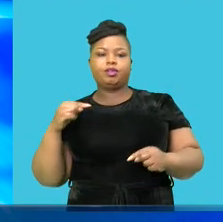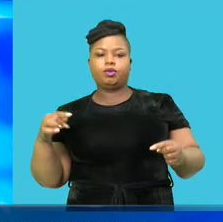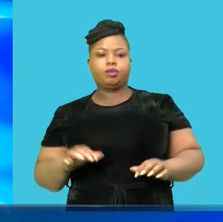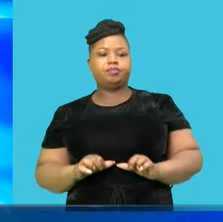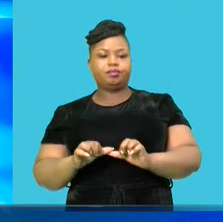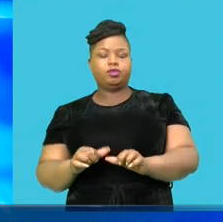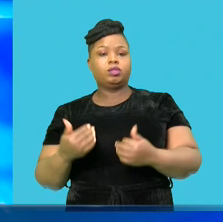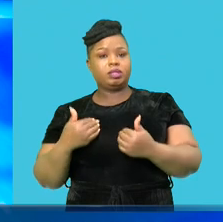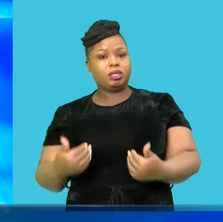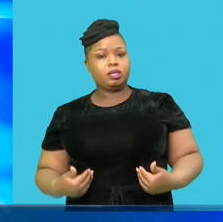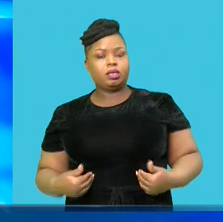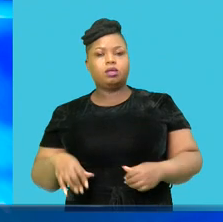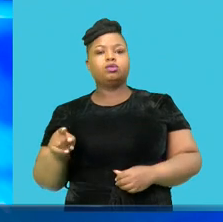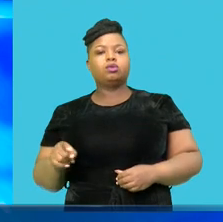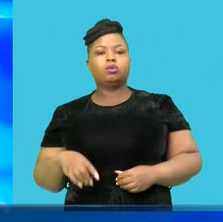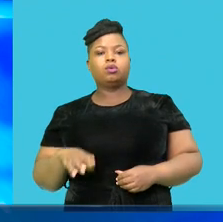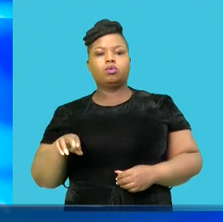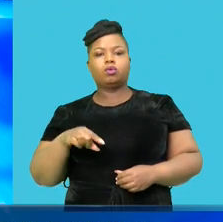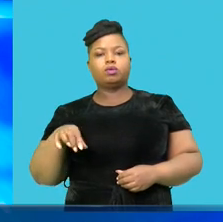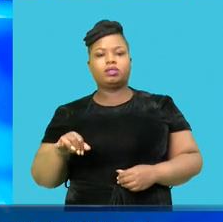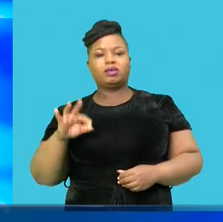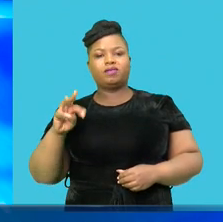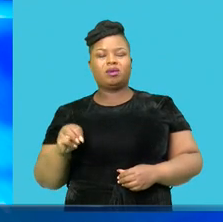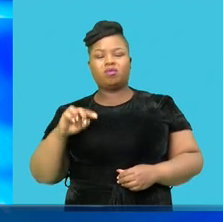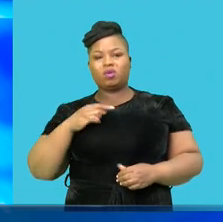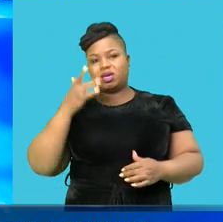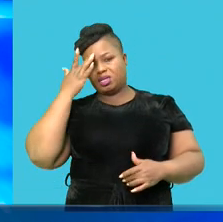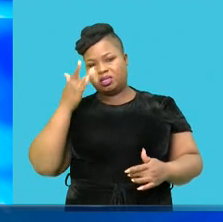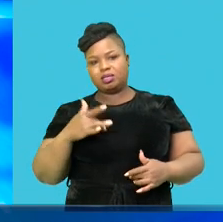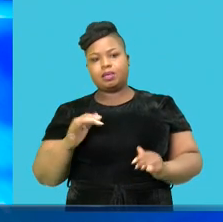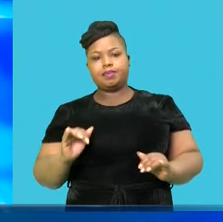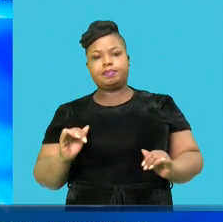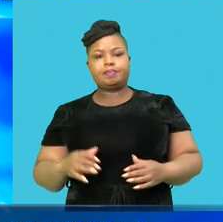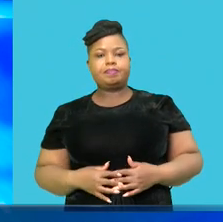yakhe yangecawe kuKhozi FM ngoApril ngenxa yemiceli-mingeni yelizwi.